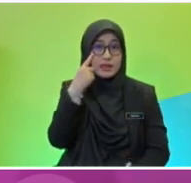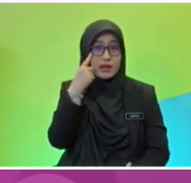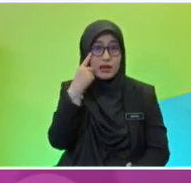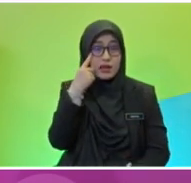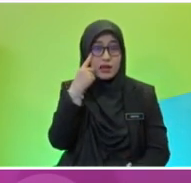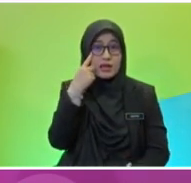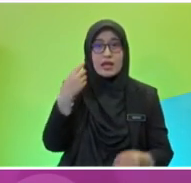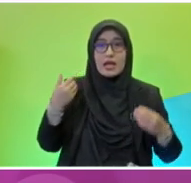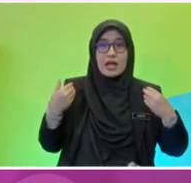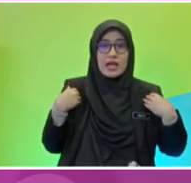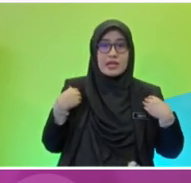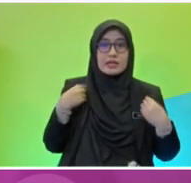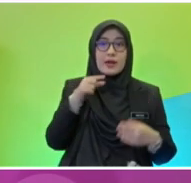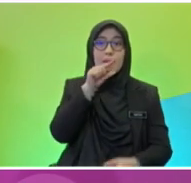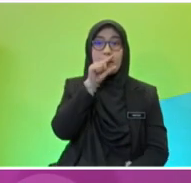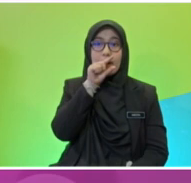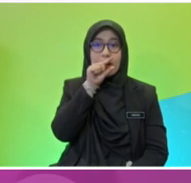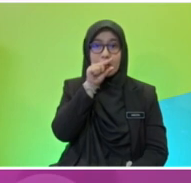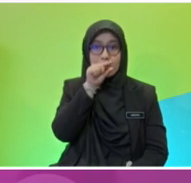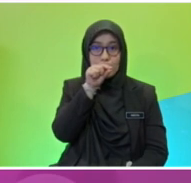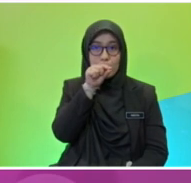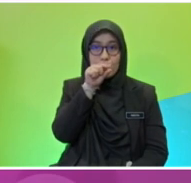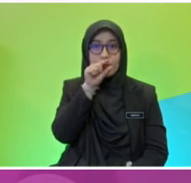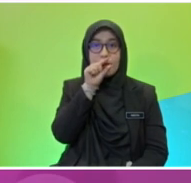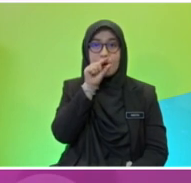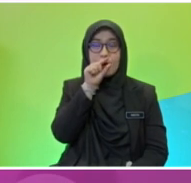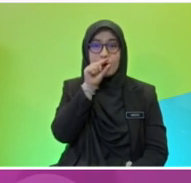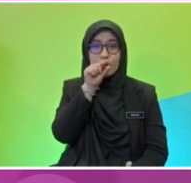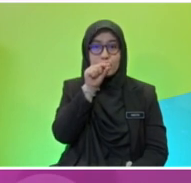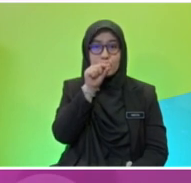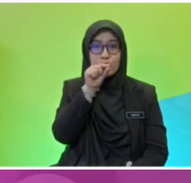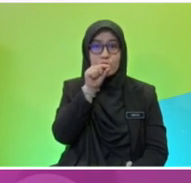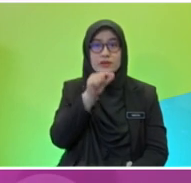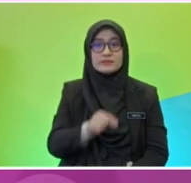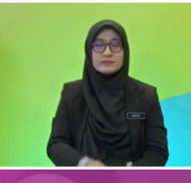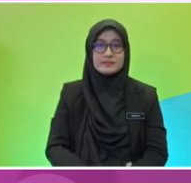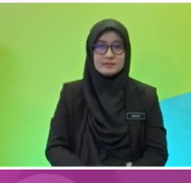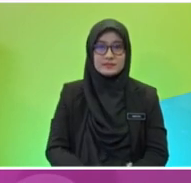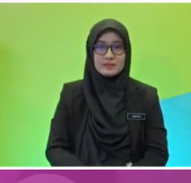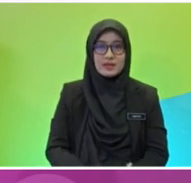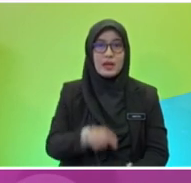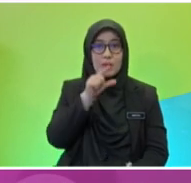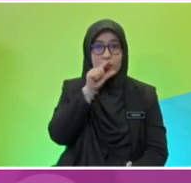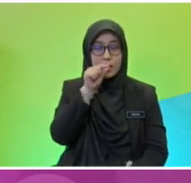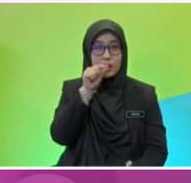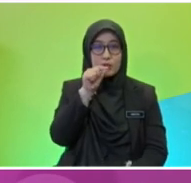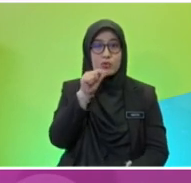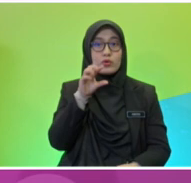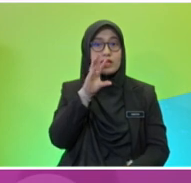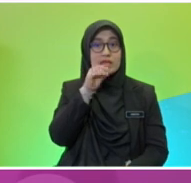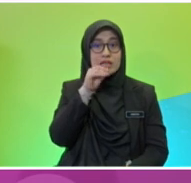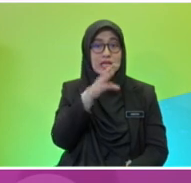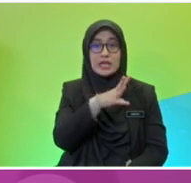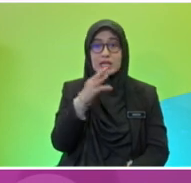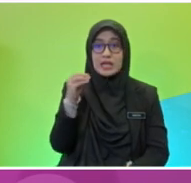ada paruh. Paruh. Tengok paruh itik dengan paruh ayam dia lain. Berbeza. Paruh itik dia bulat sikit, dia bunyi. Kalau